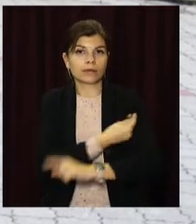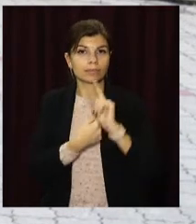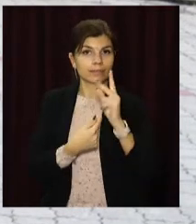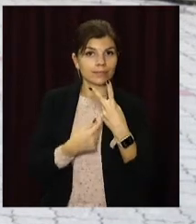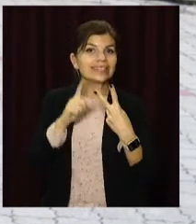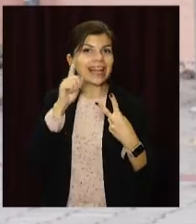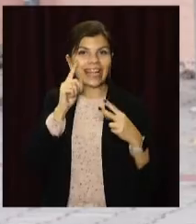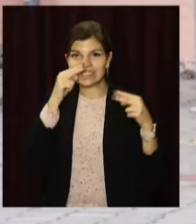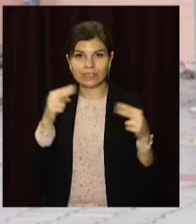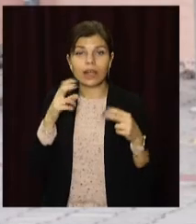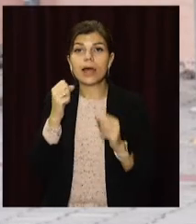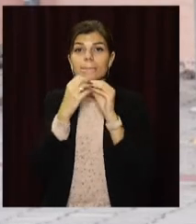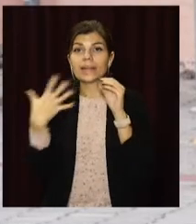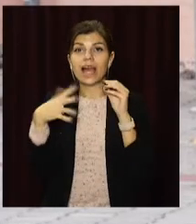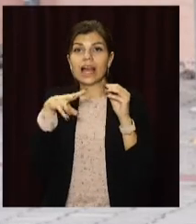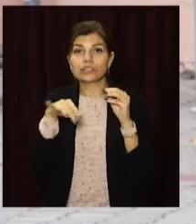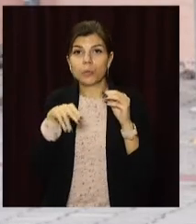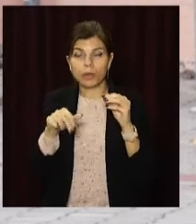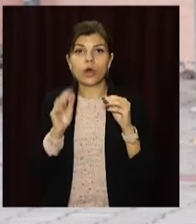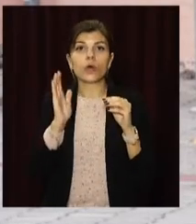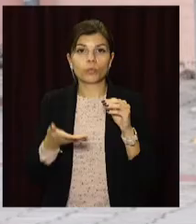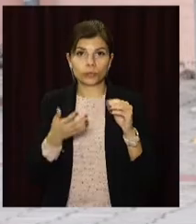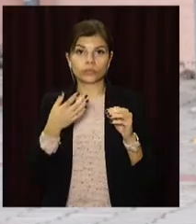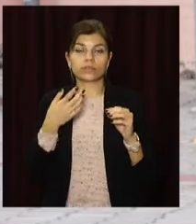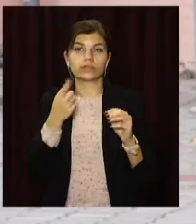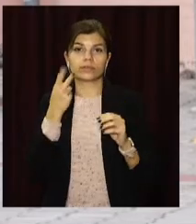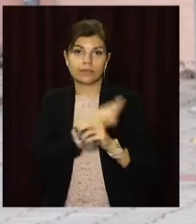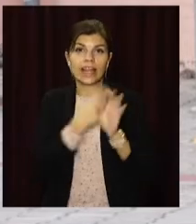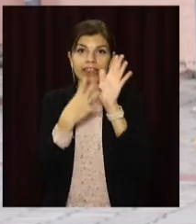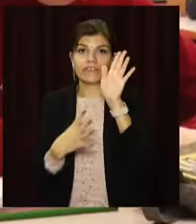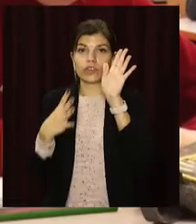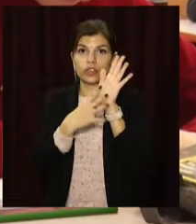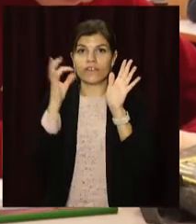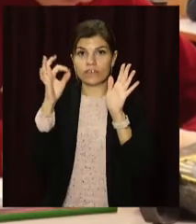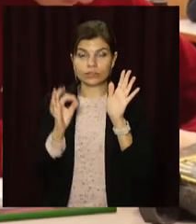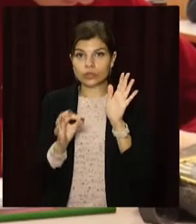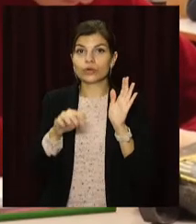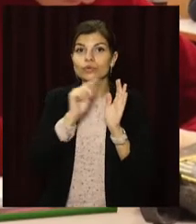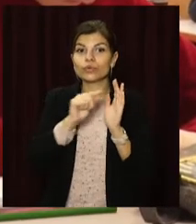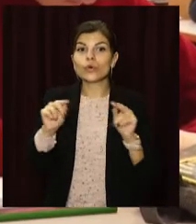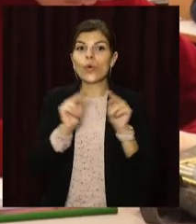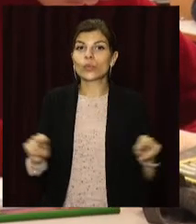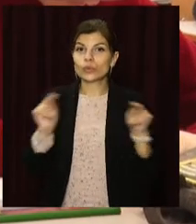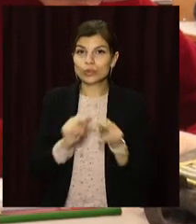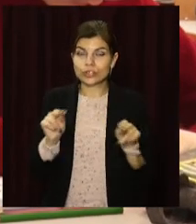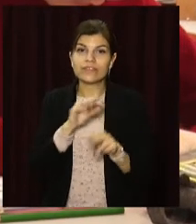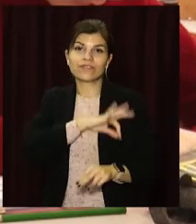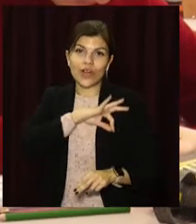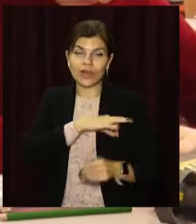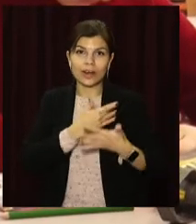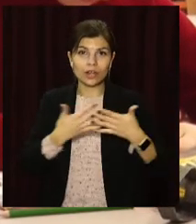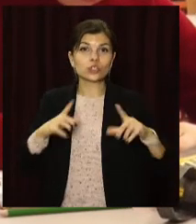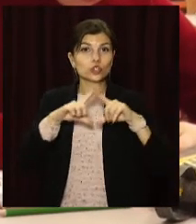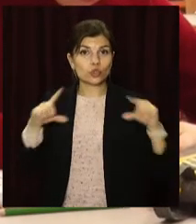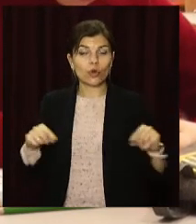На 15 листопада будуть двічі щеплені вже 99%. Кажуть у міськраді. На сьогодні в половині шкіл